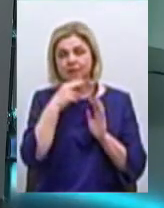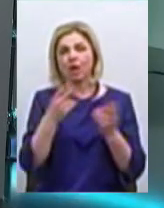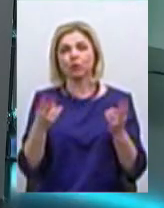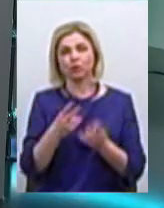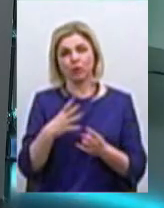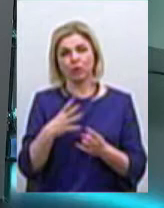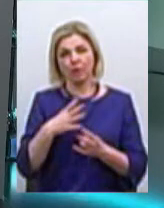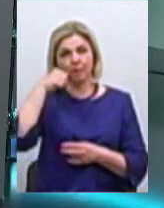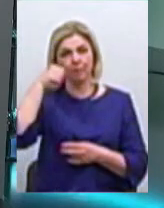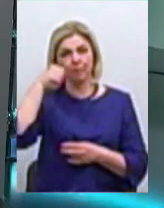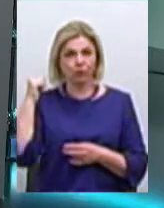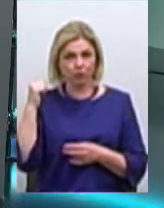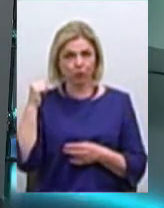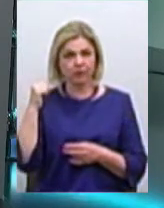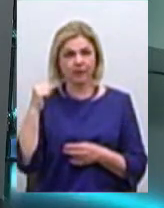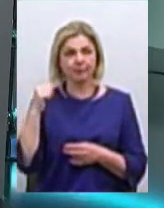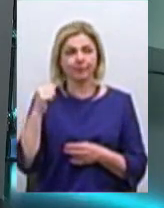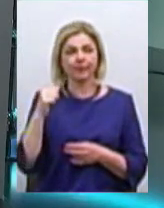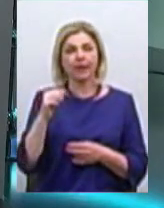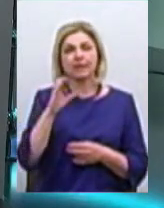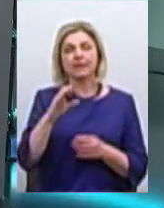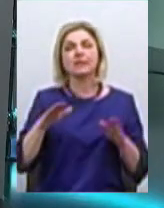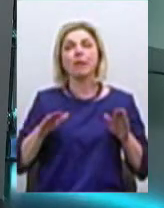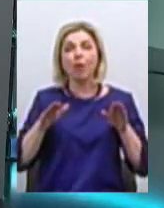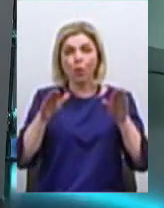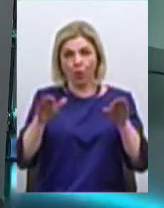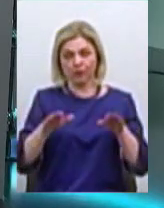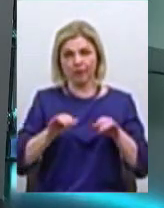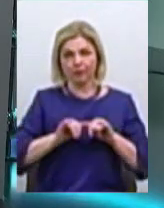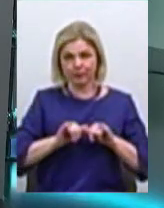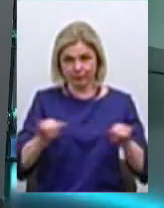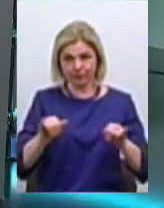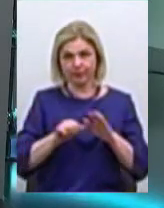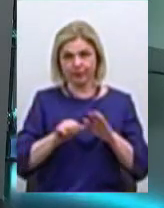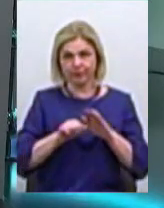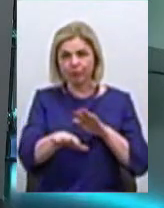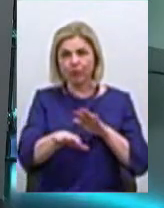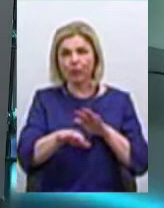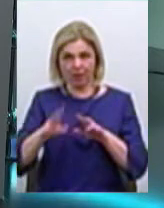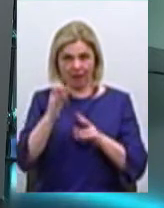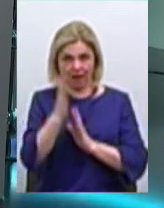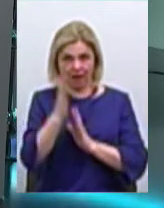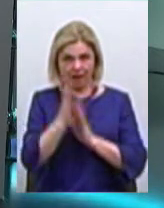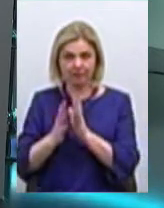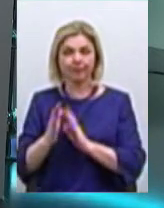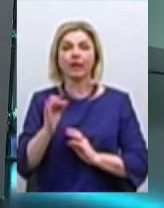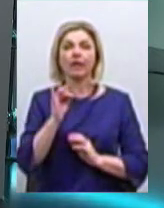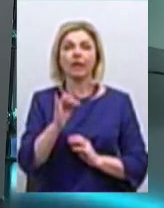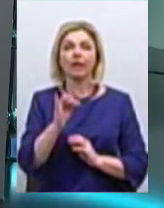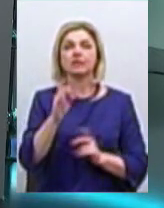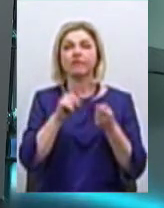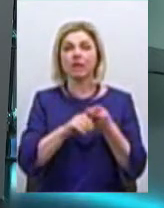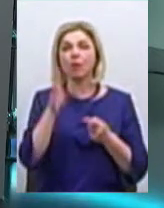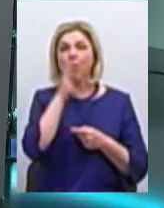році з літака розповсюдити. Але в зв'язку з погодними умовами в грудні